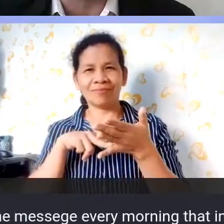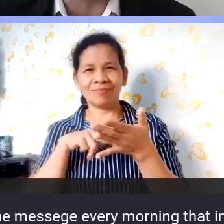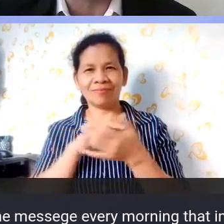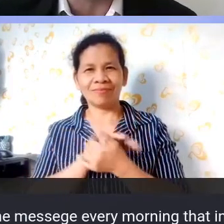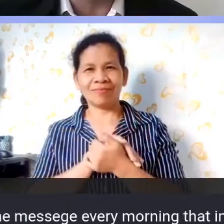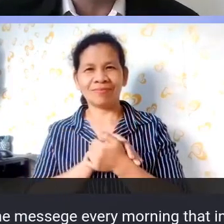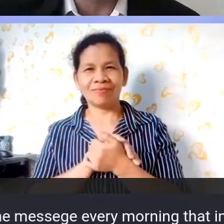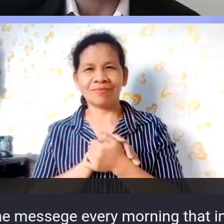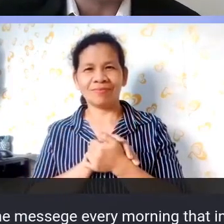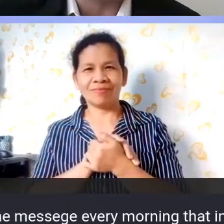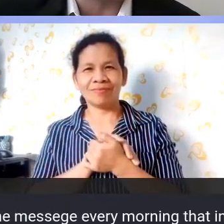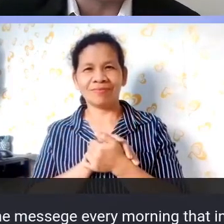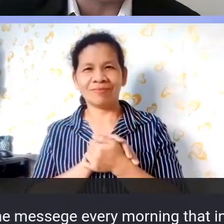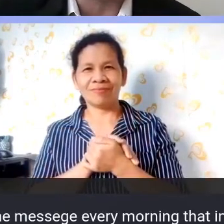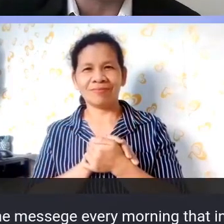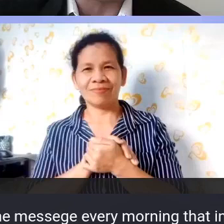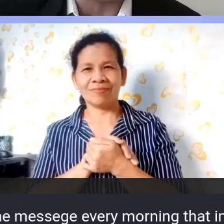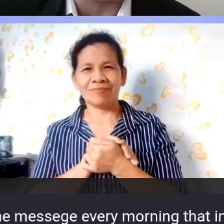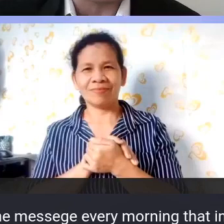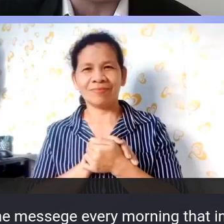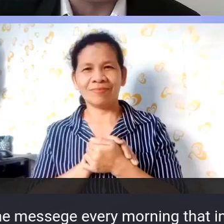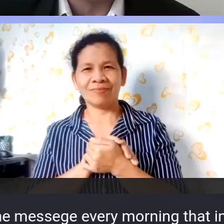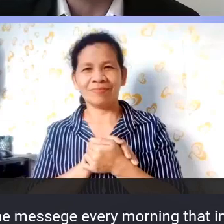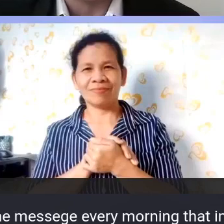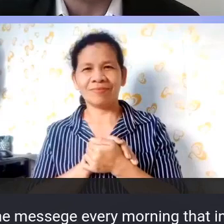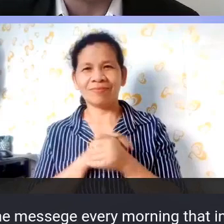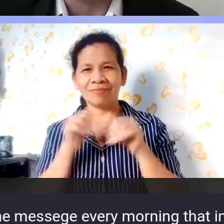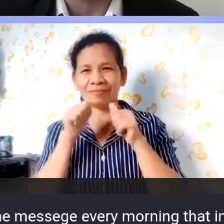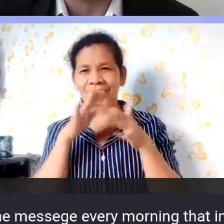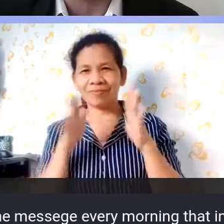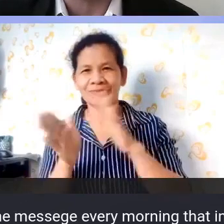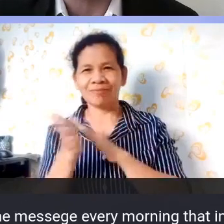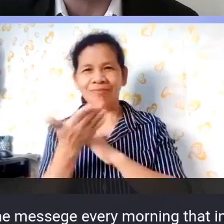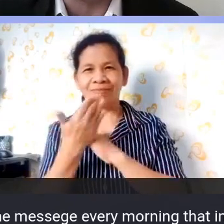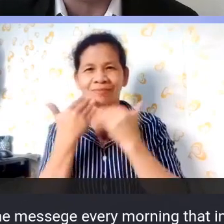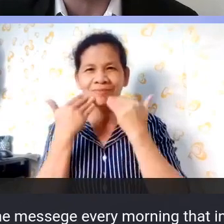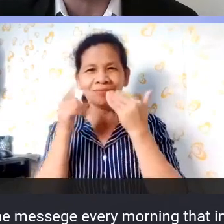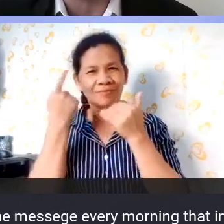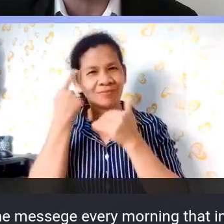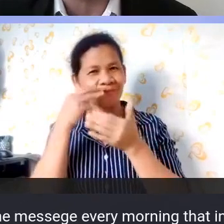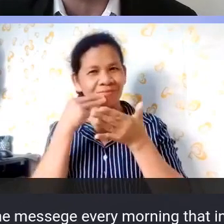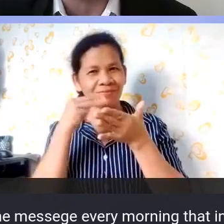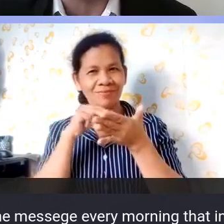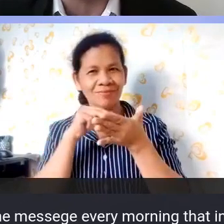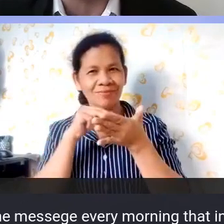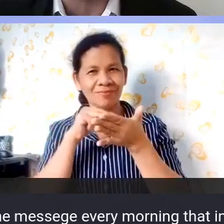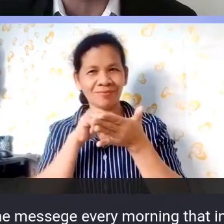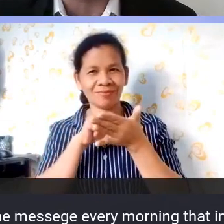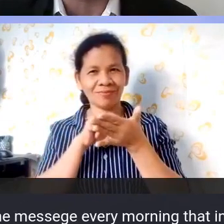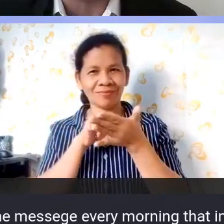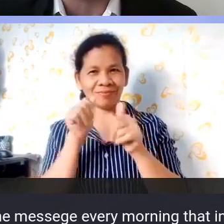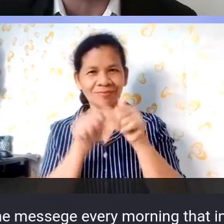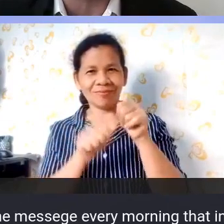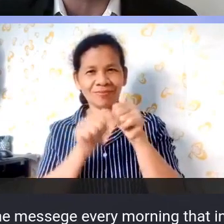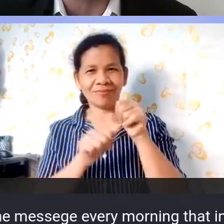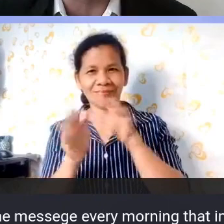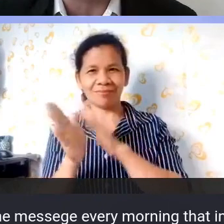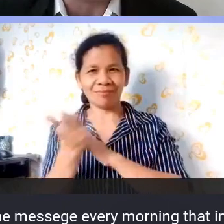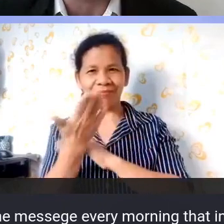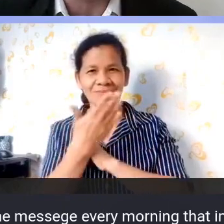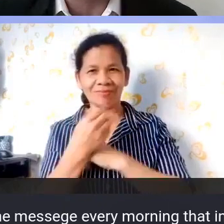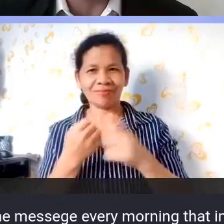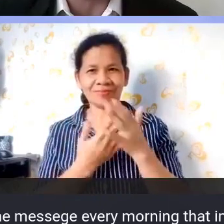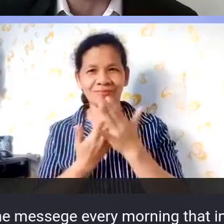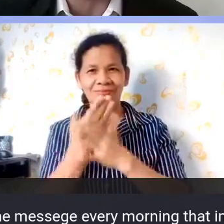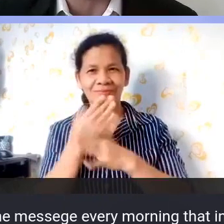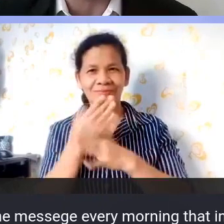mga good morning. Blessed morning po, sabi, thanks to message, to the message, I mean, every morning that inspired me to